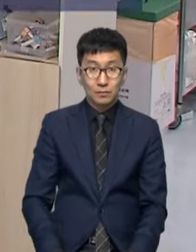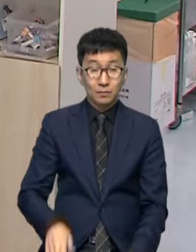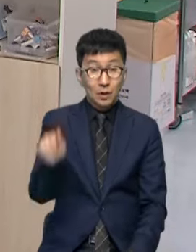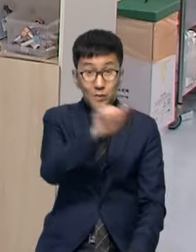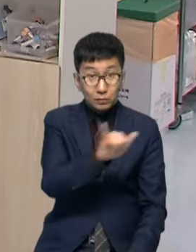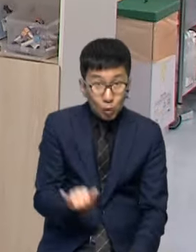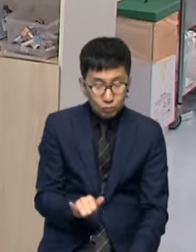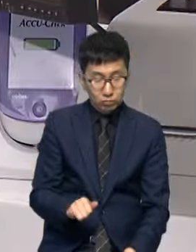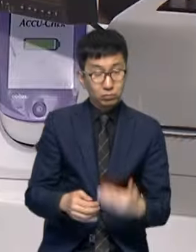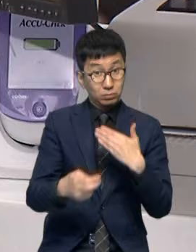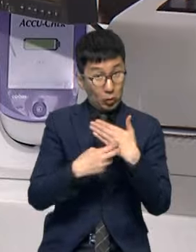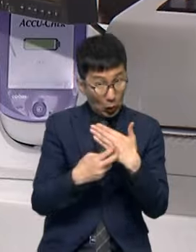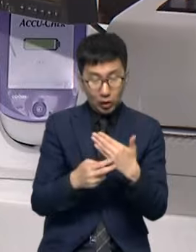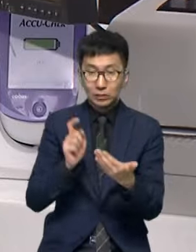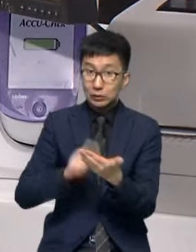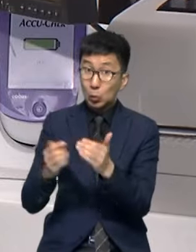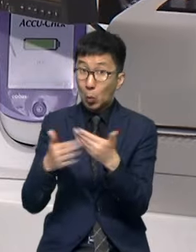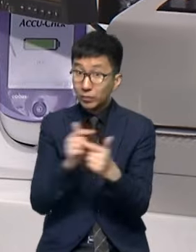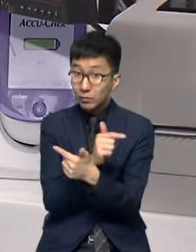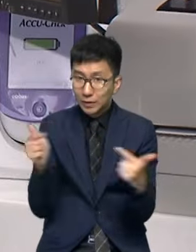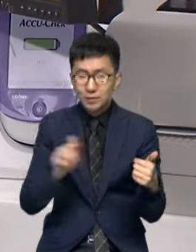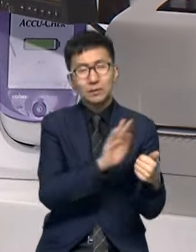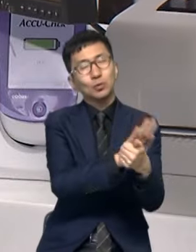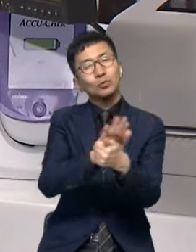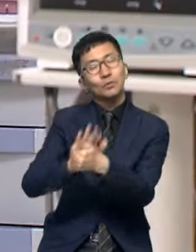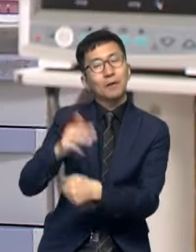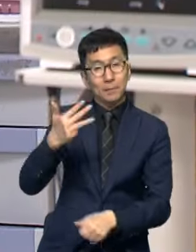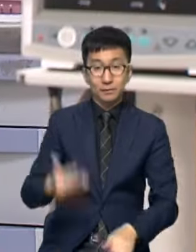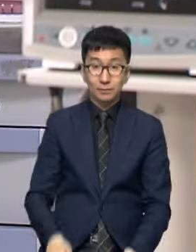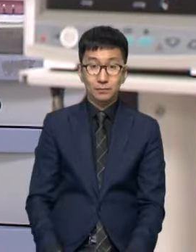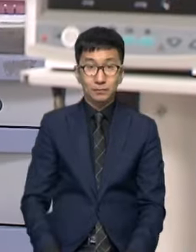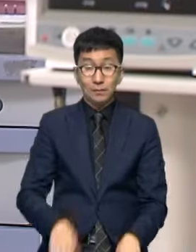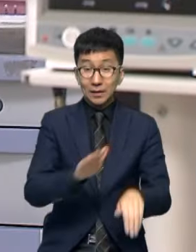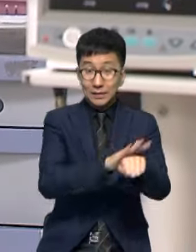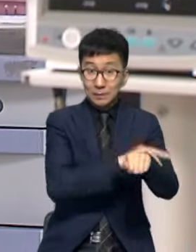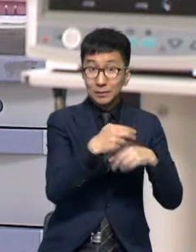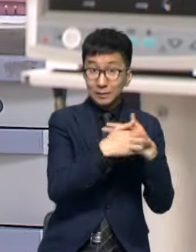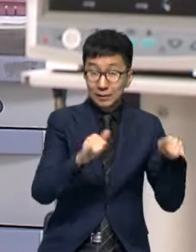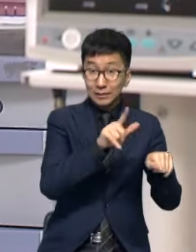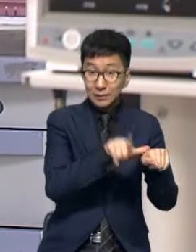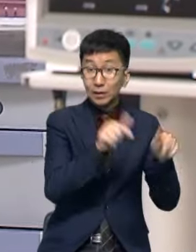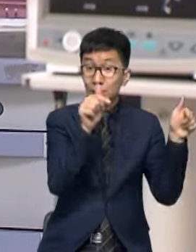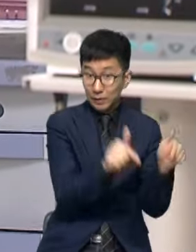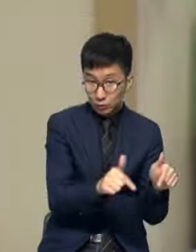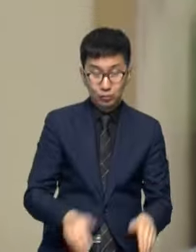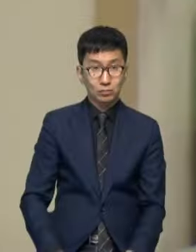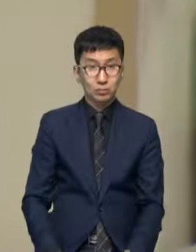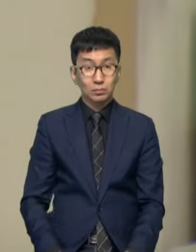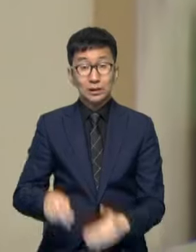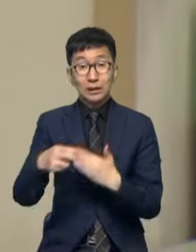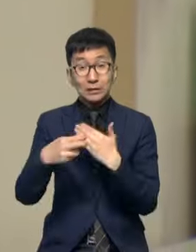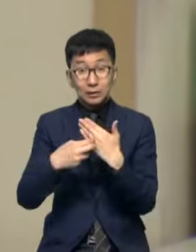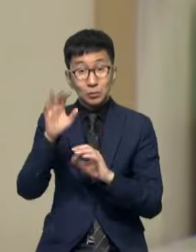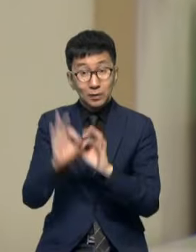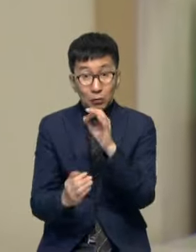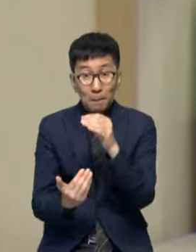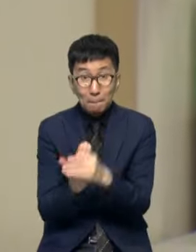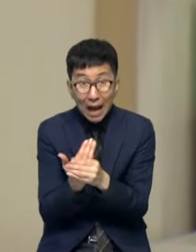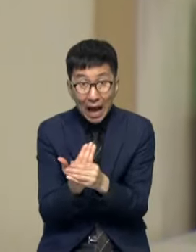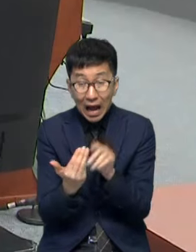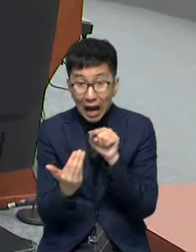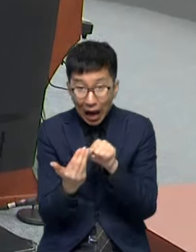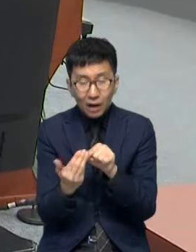진료를 지원하고 의료계 관심 사안인 전공의 근무 시간 단축과 의료사고 처리특례법 제정 등을 추진한다는 대책만